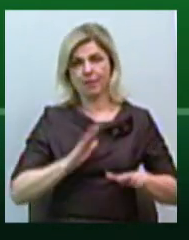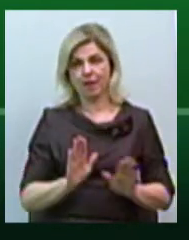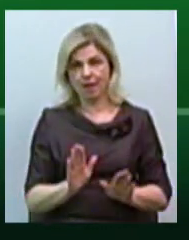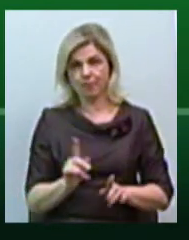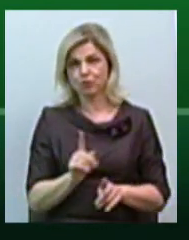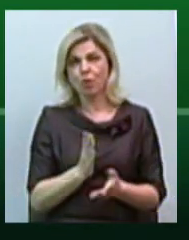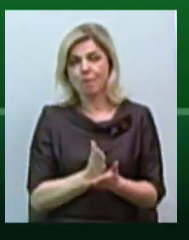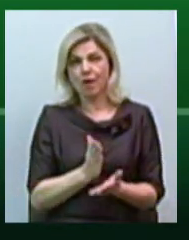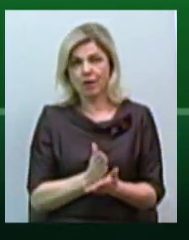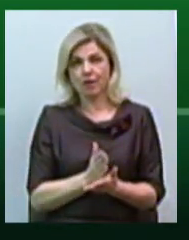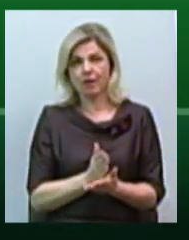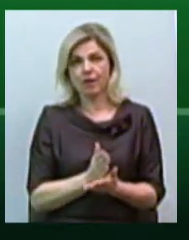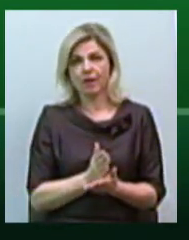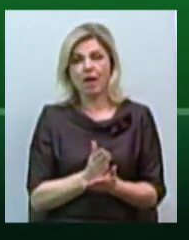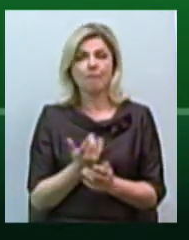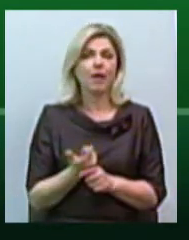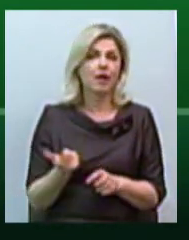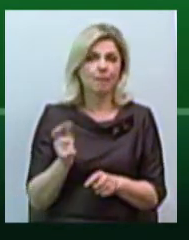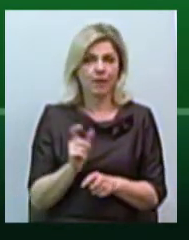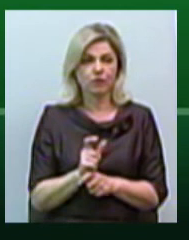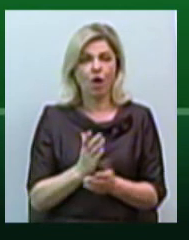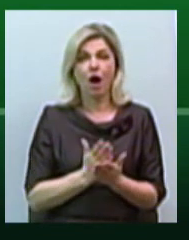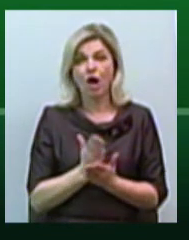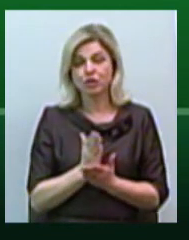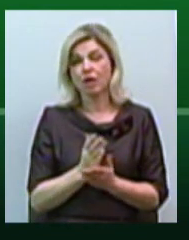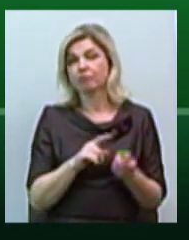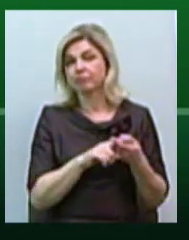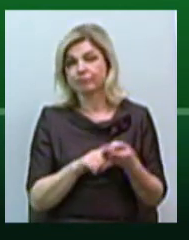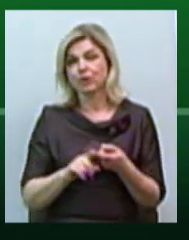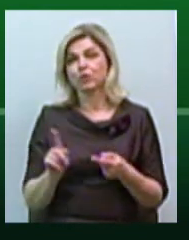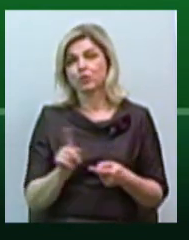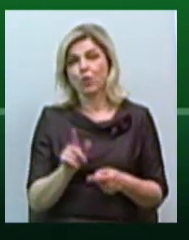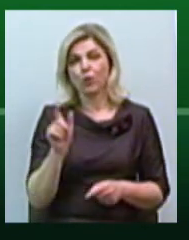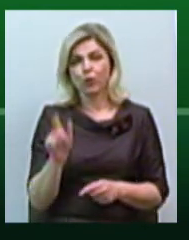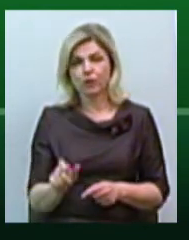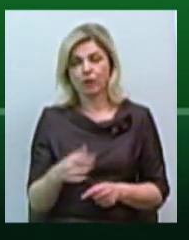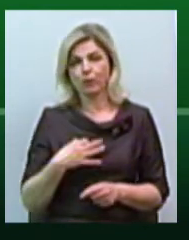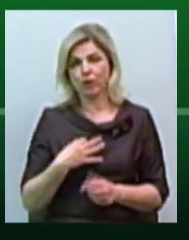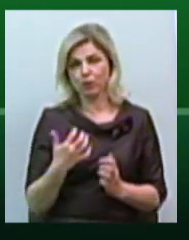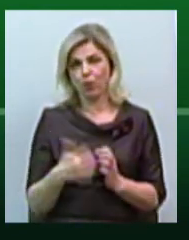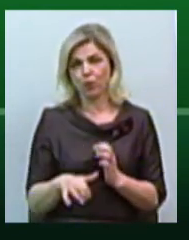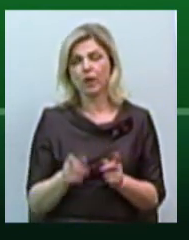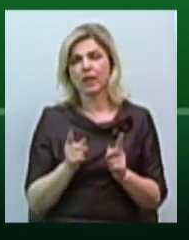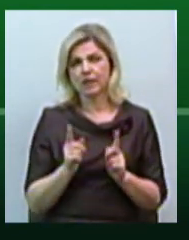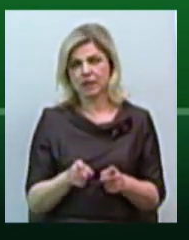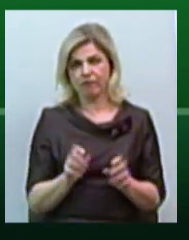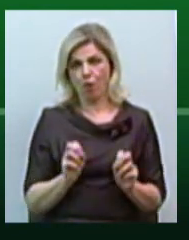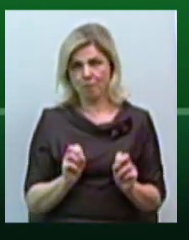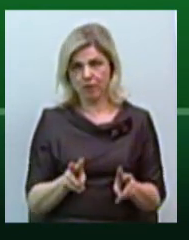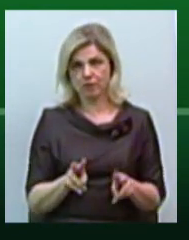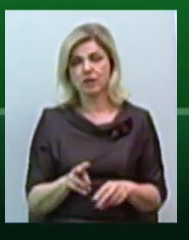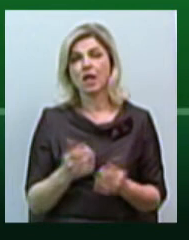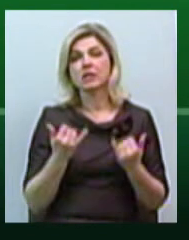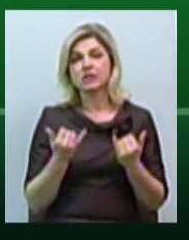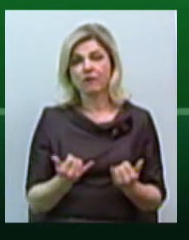має перебільшену якість, воно призводить до того, що людина ігнорує дійсно наявну небезпеку. Ми з вами